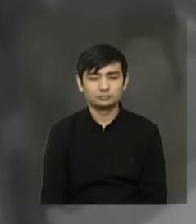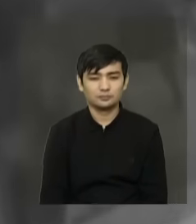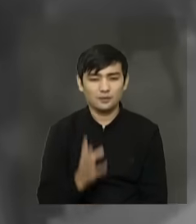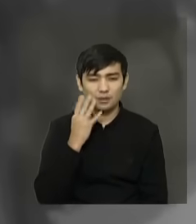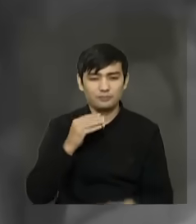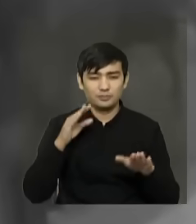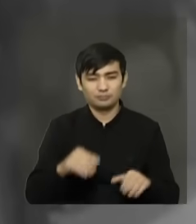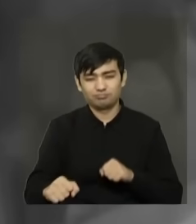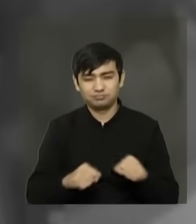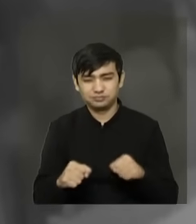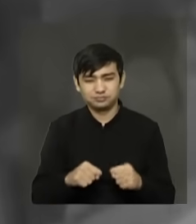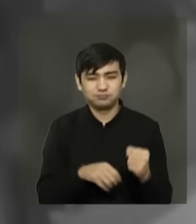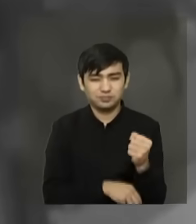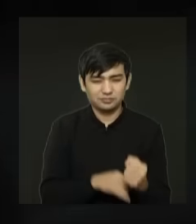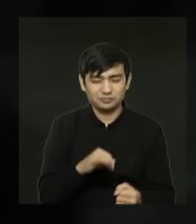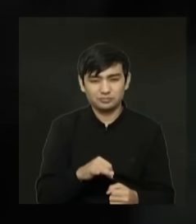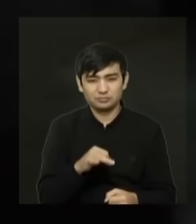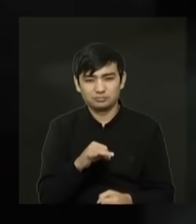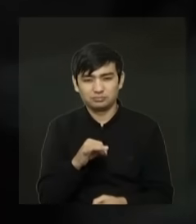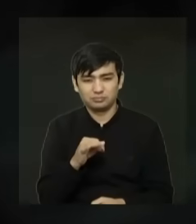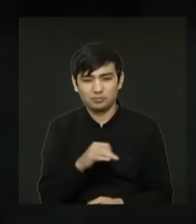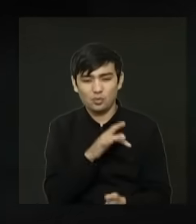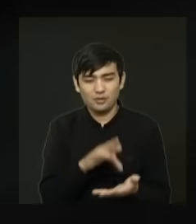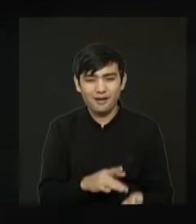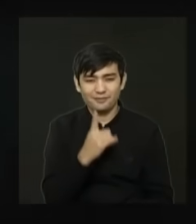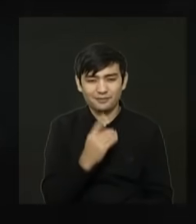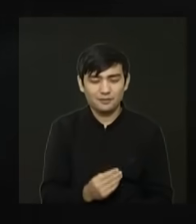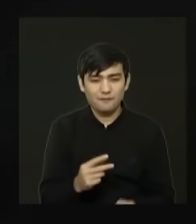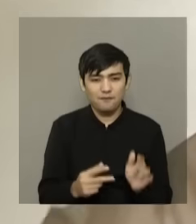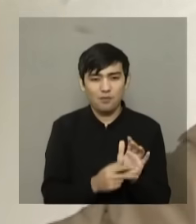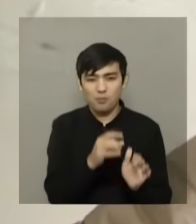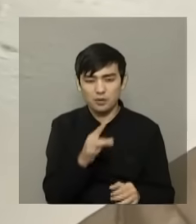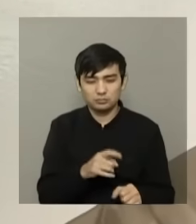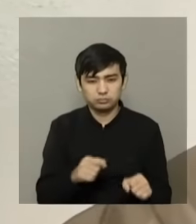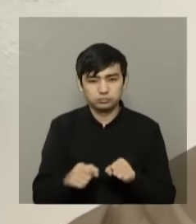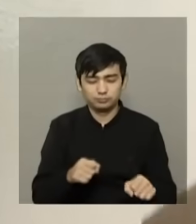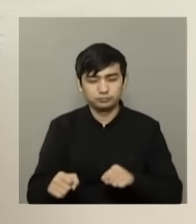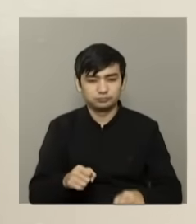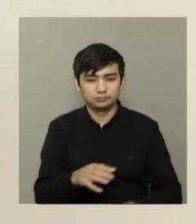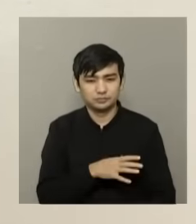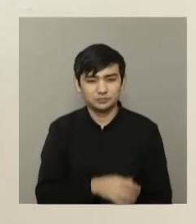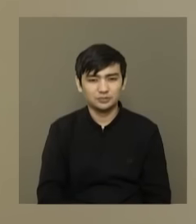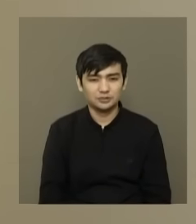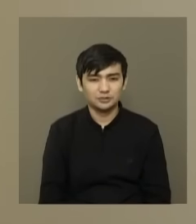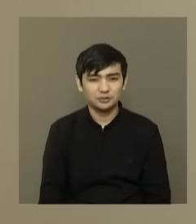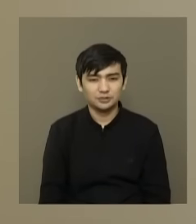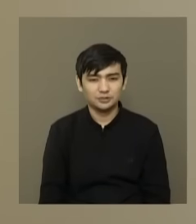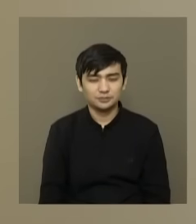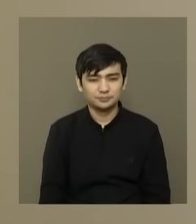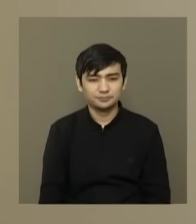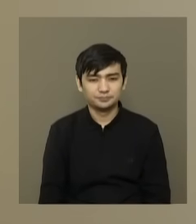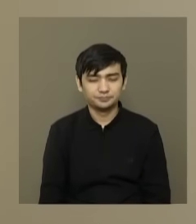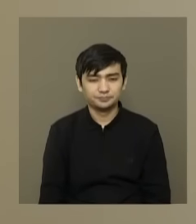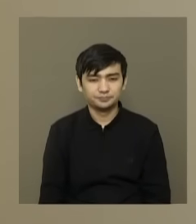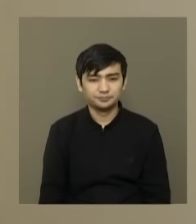Алматыда жер дүмпүлөрү толастар эмес, калада бир түндө 8 ирет жер силкинген. Мына жакта прям трещина болуп тур. Предположительно,